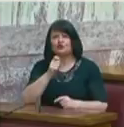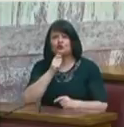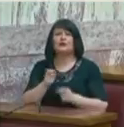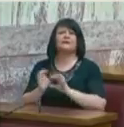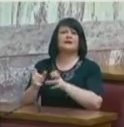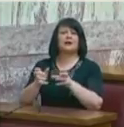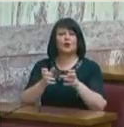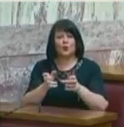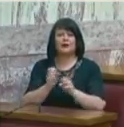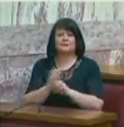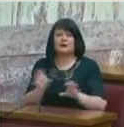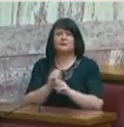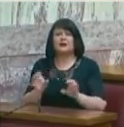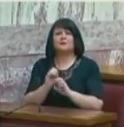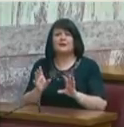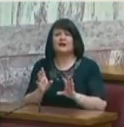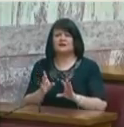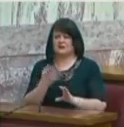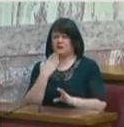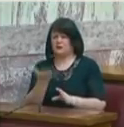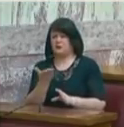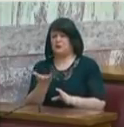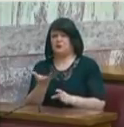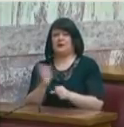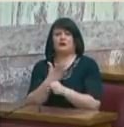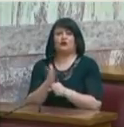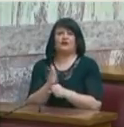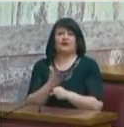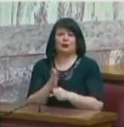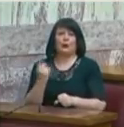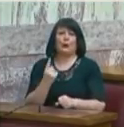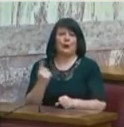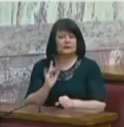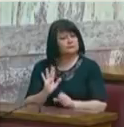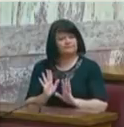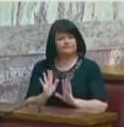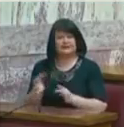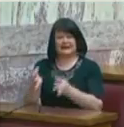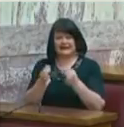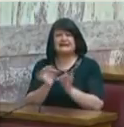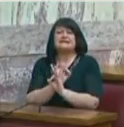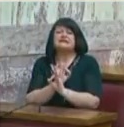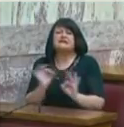ενημέρωσης που δημοσιολογούν καταστροφολογώντας συνήθως και διατύπωναν με βεβαιότητα